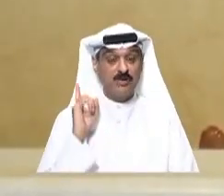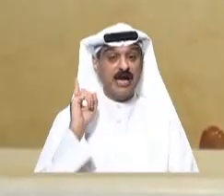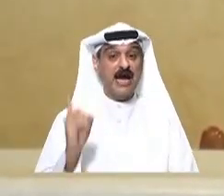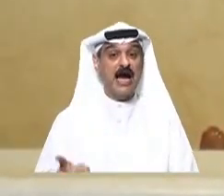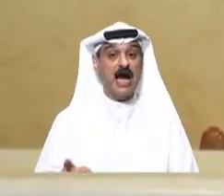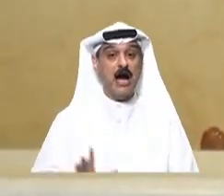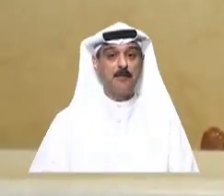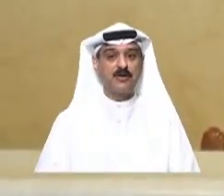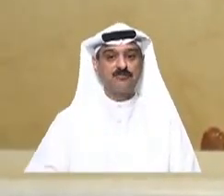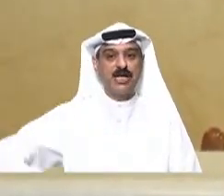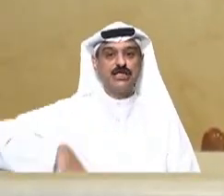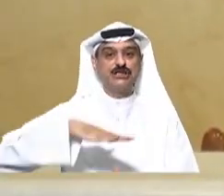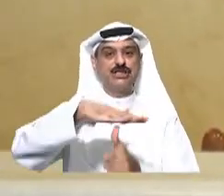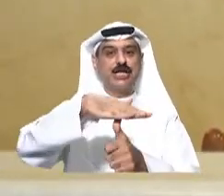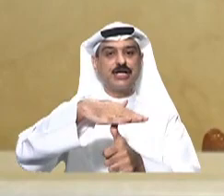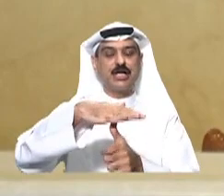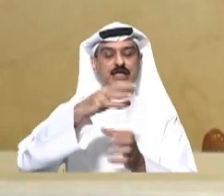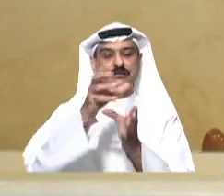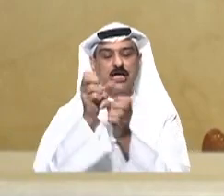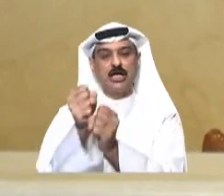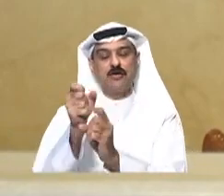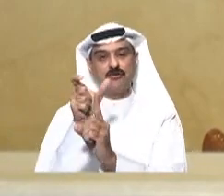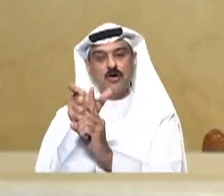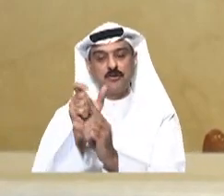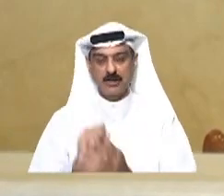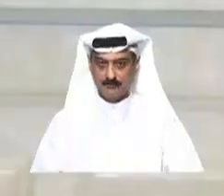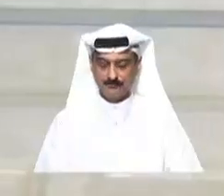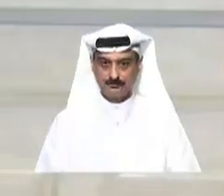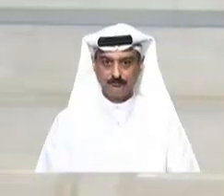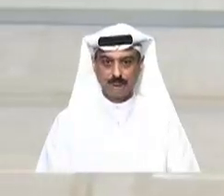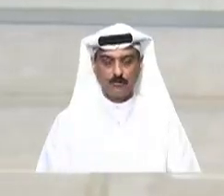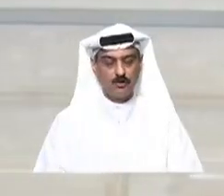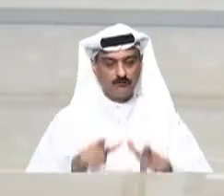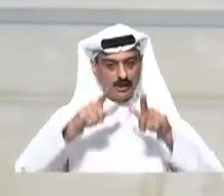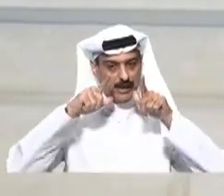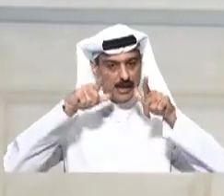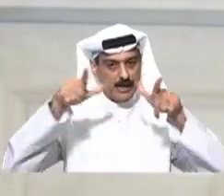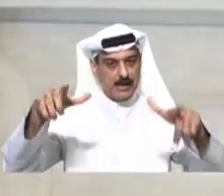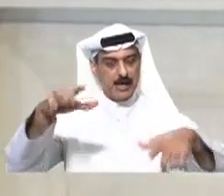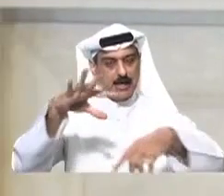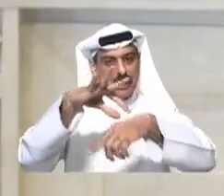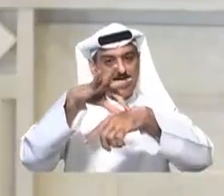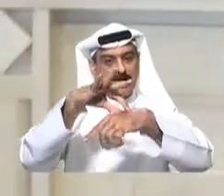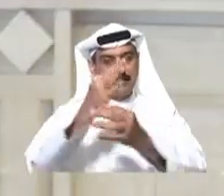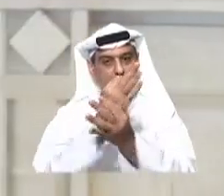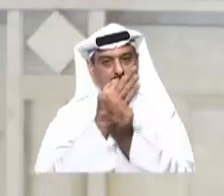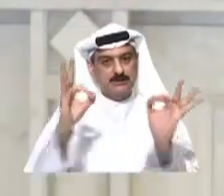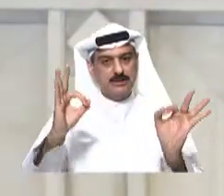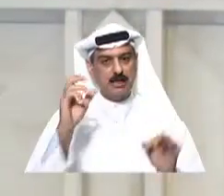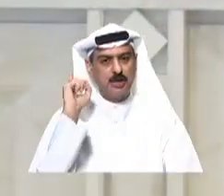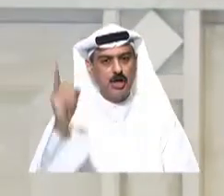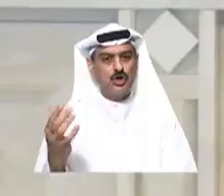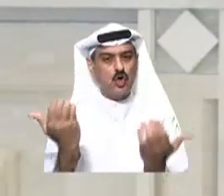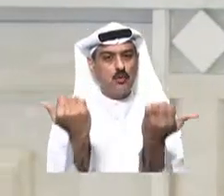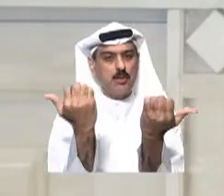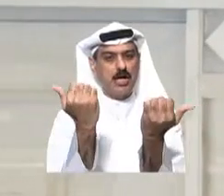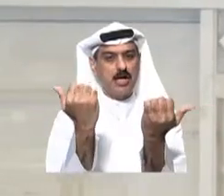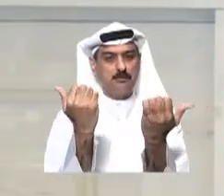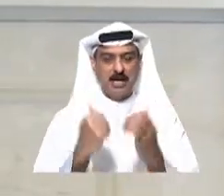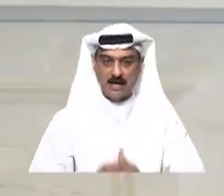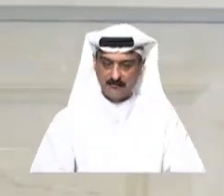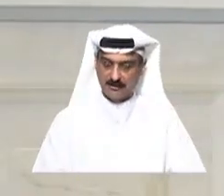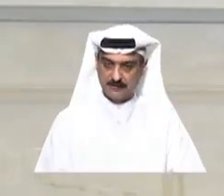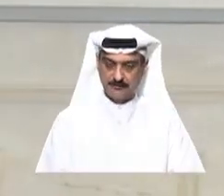السمو أمير البلاد حفظه الله ورعاه التي وجهها إلى المواطنين يوم الأربعاء الموافق